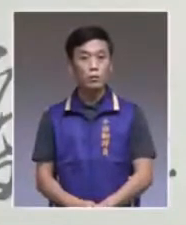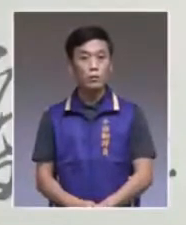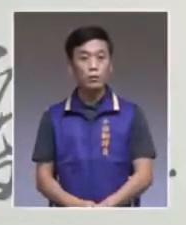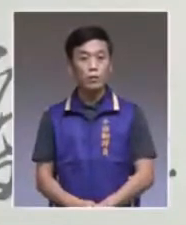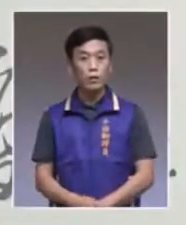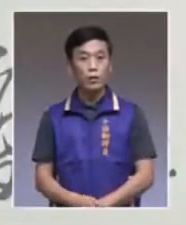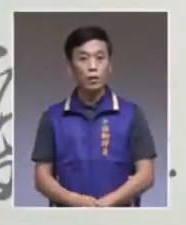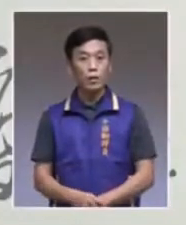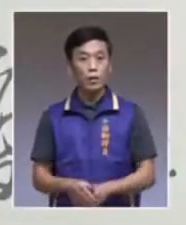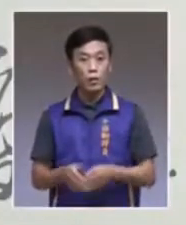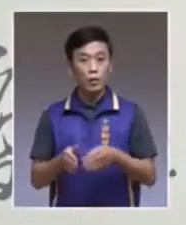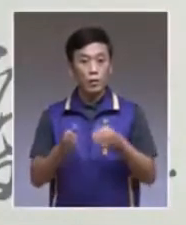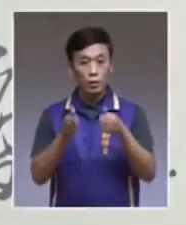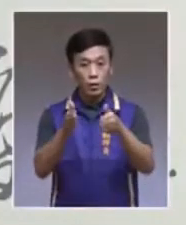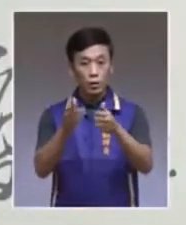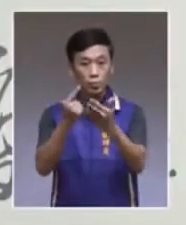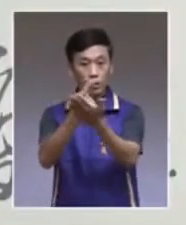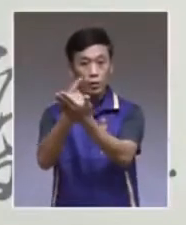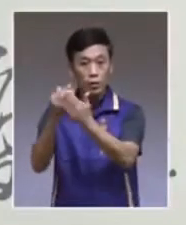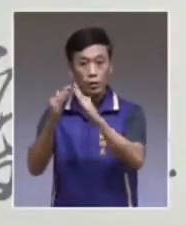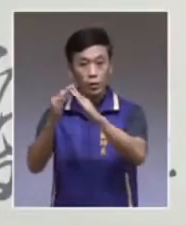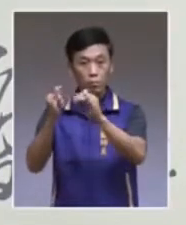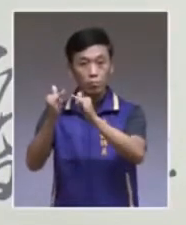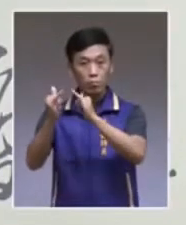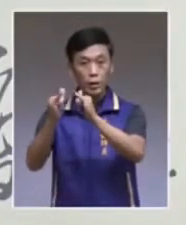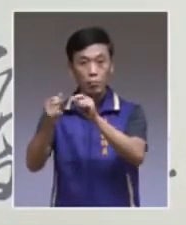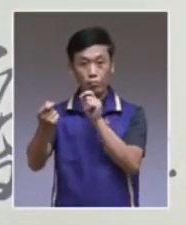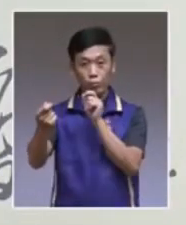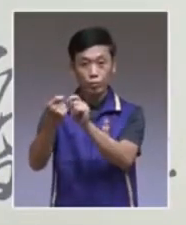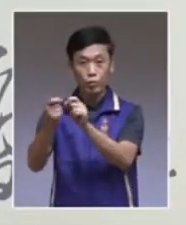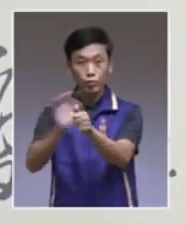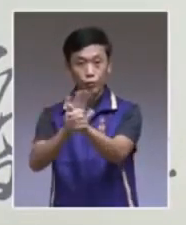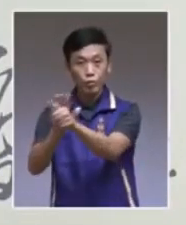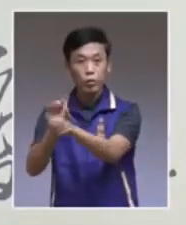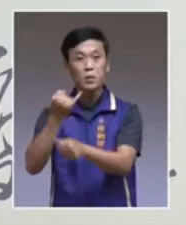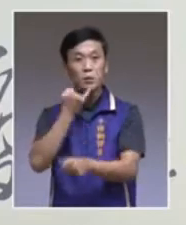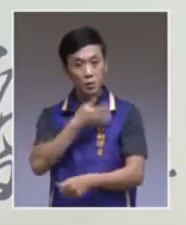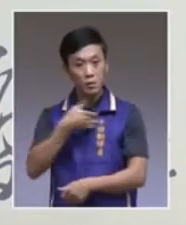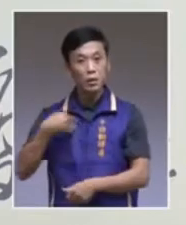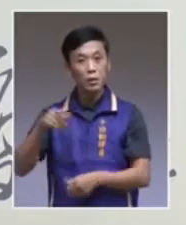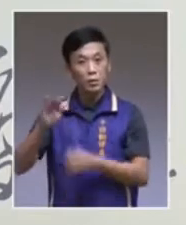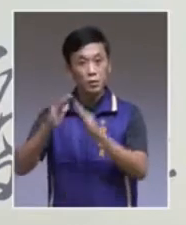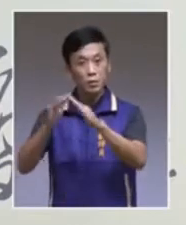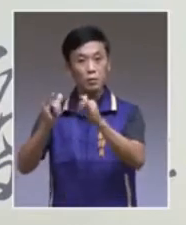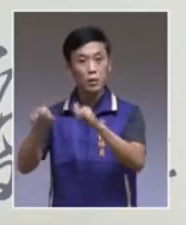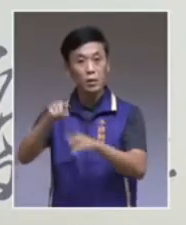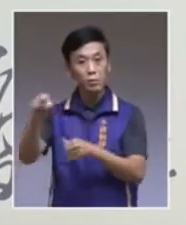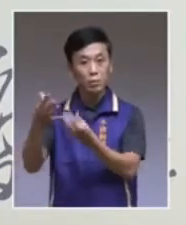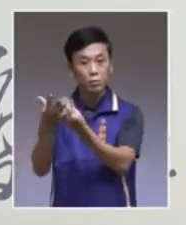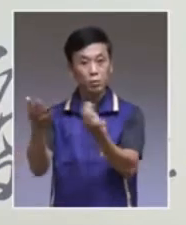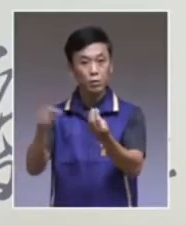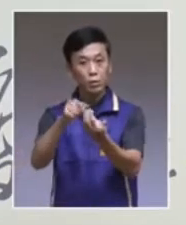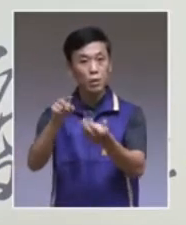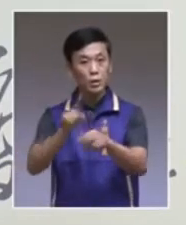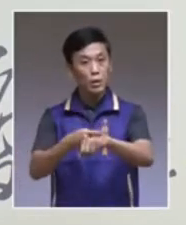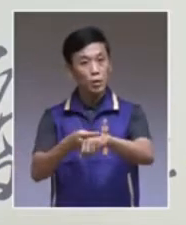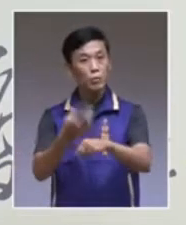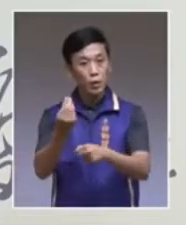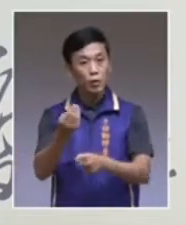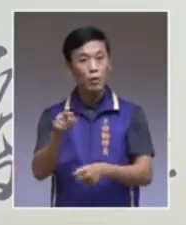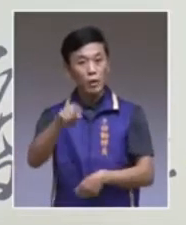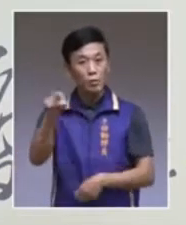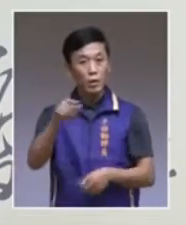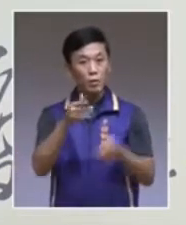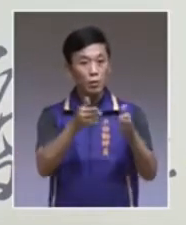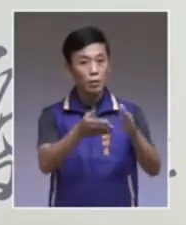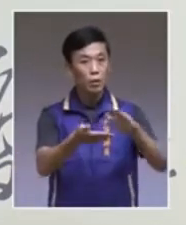接地气来服务我们的市民，假如有一些市民朋友不太习惯或者是有一些在预约上有碰到一些